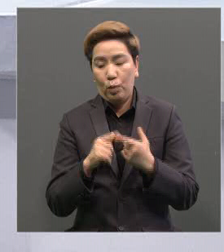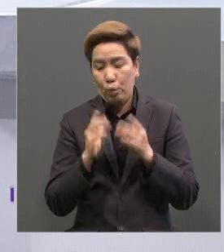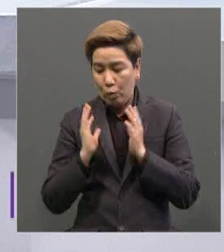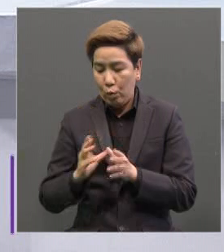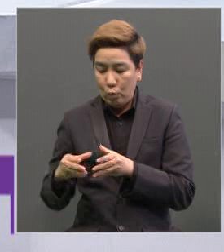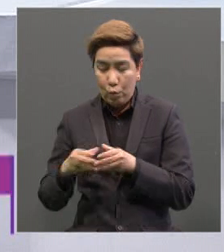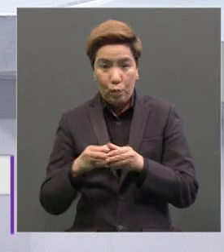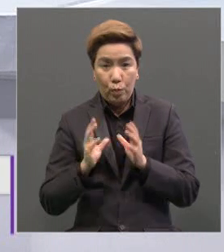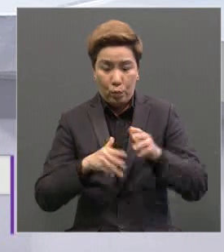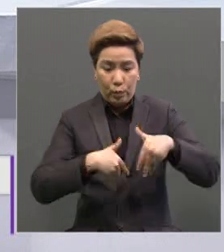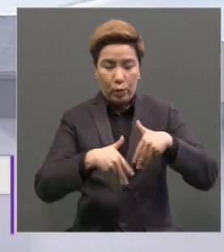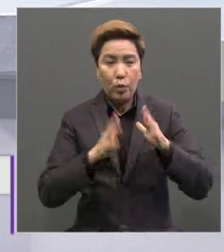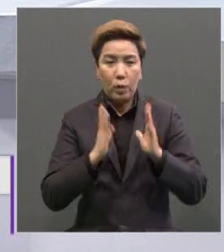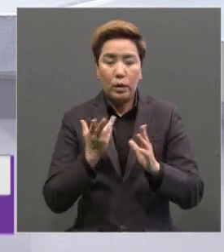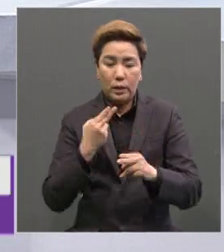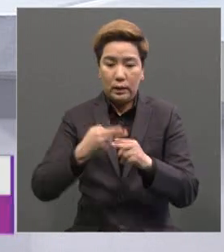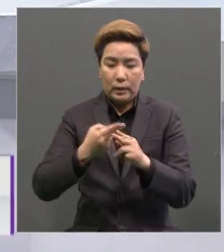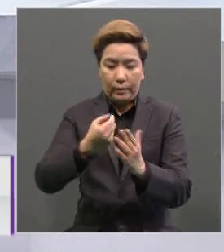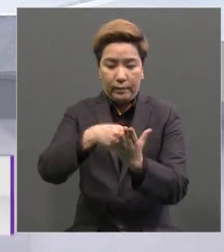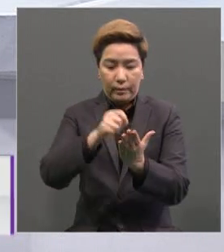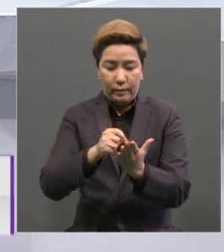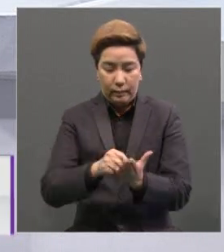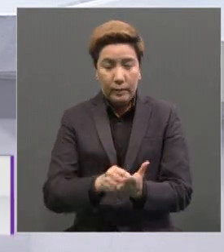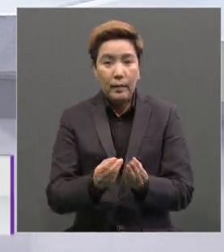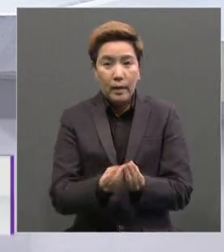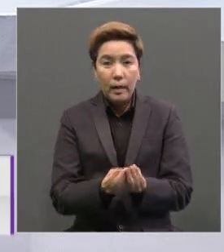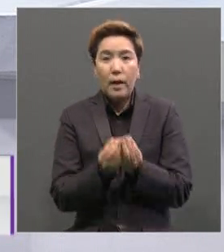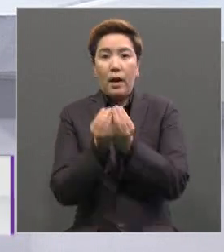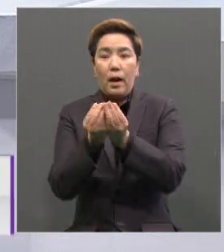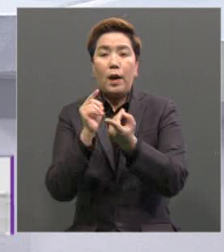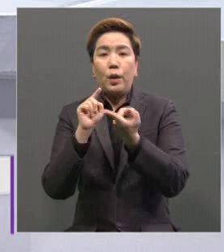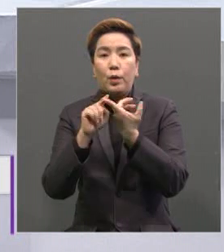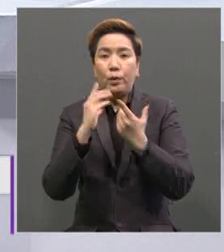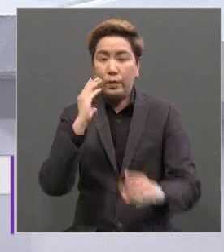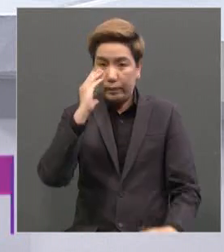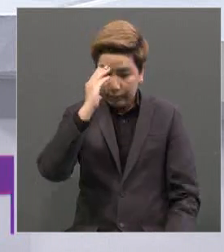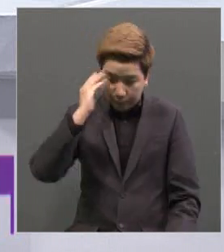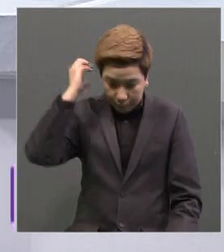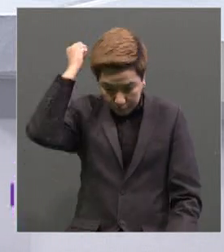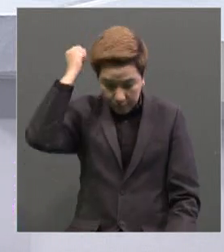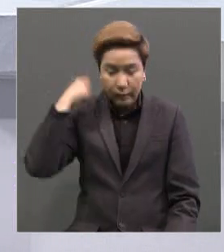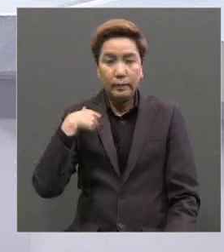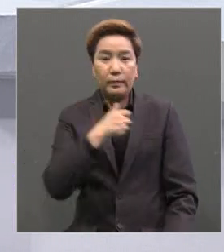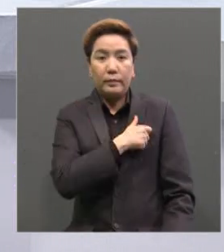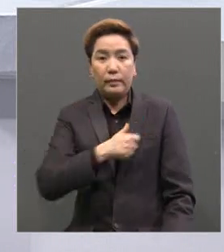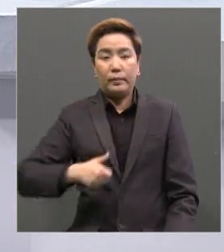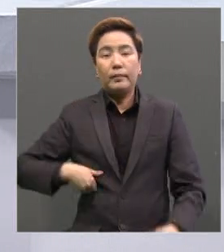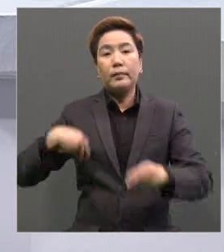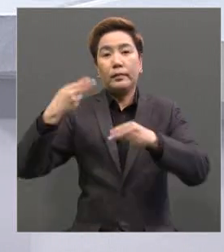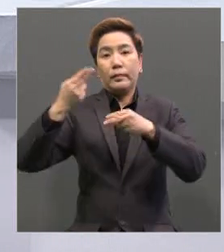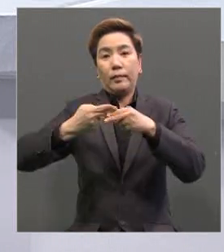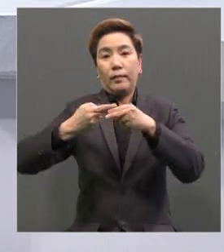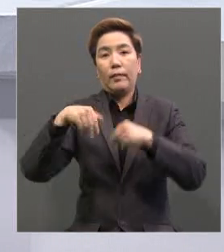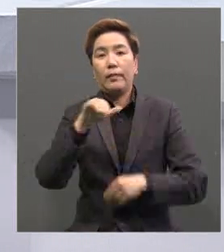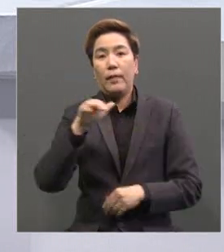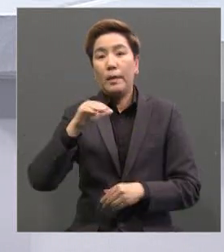คณะบุคคลประชาชนและไปลงนามถวายพระพรสมเด็จพระเจ้าลูกเธอเจ้าฟ้าพัชรกิติยาภานเรนทิราเทพยวดี